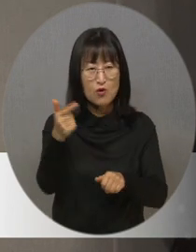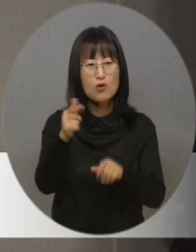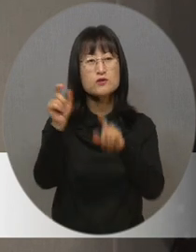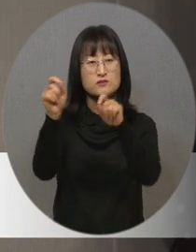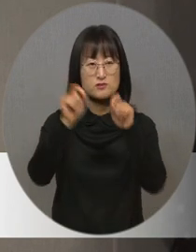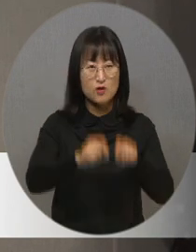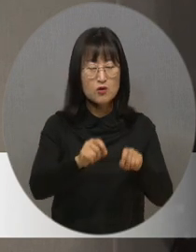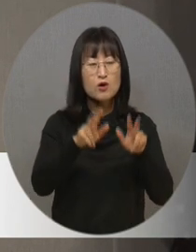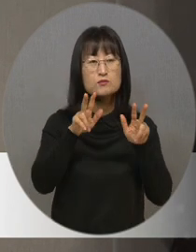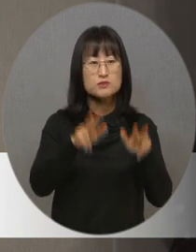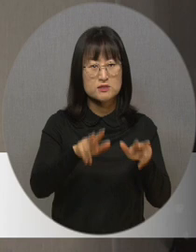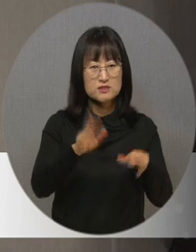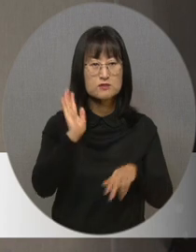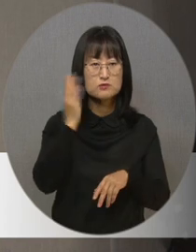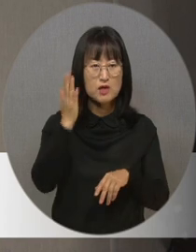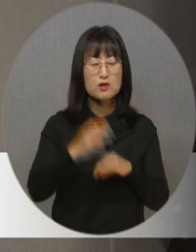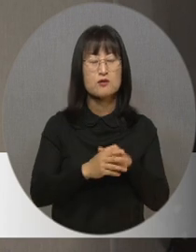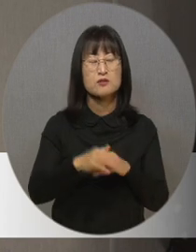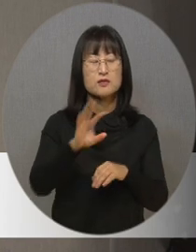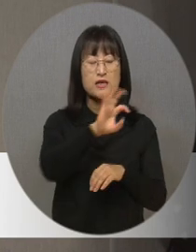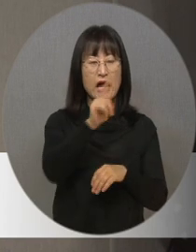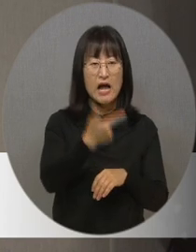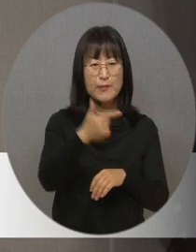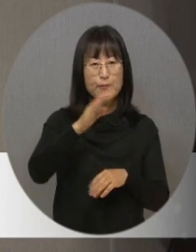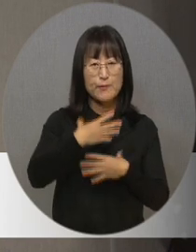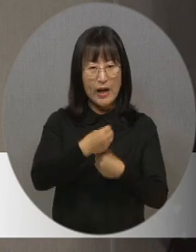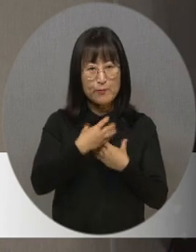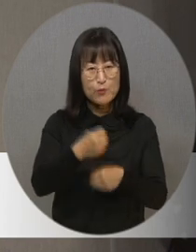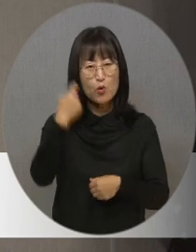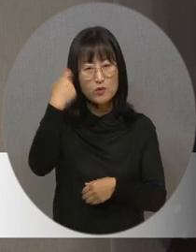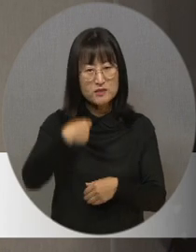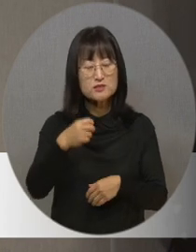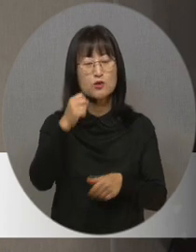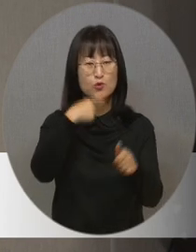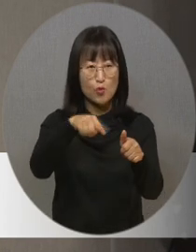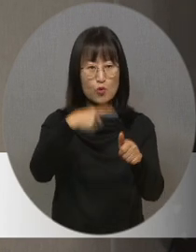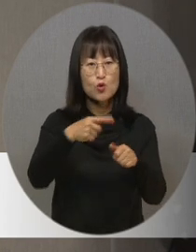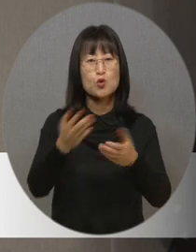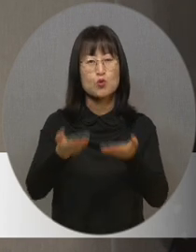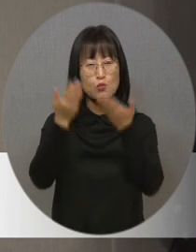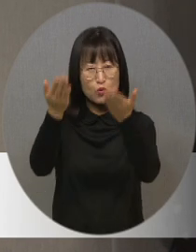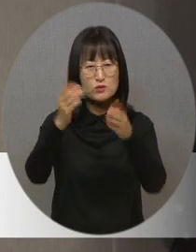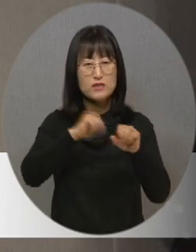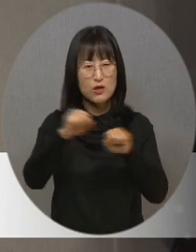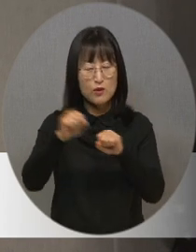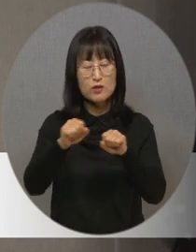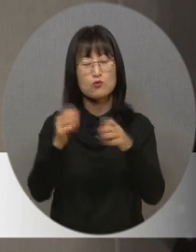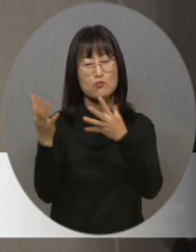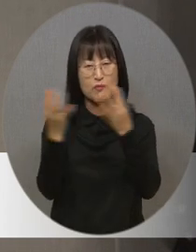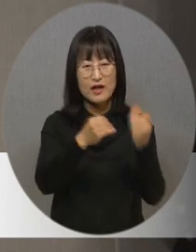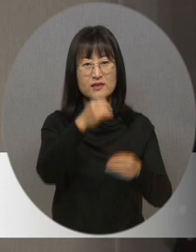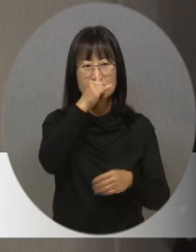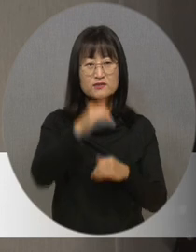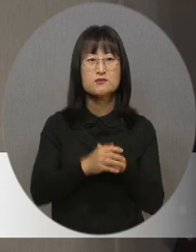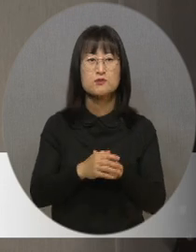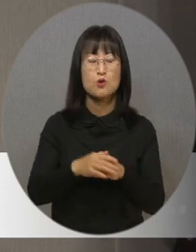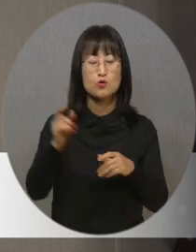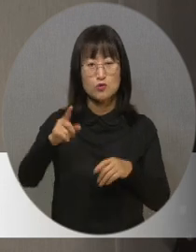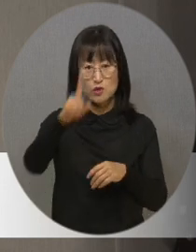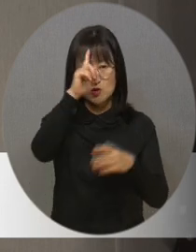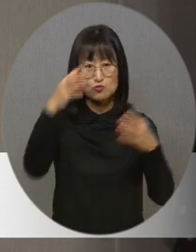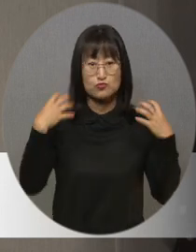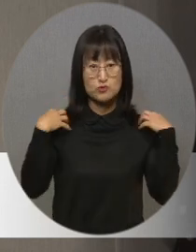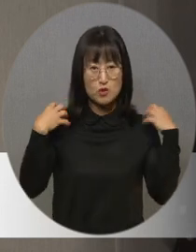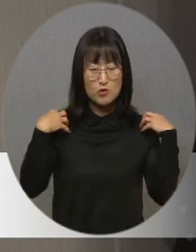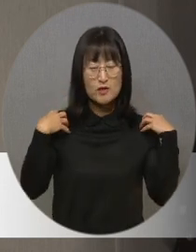또 우리 안보의식이라든지 교육이라든지 또 봉사활동이라든지 다양한 활동을 하고 있습니다. 저희 구청에서도